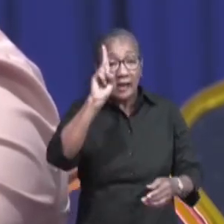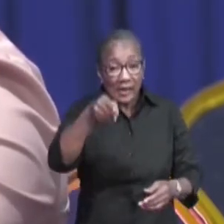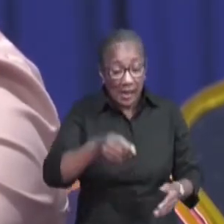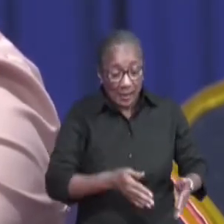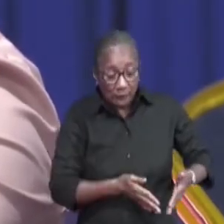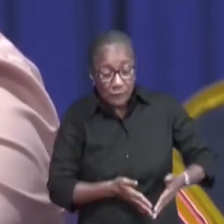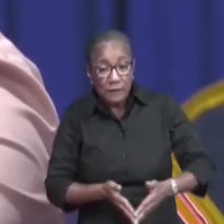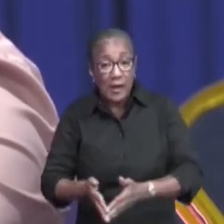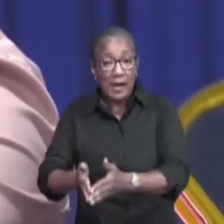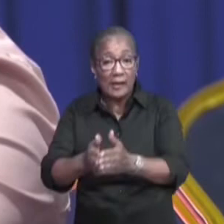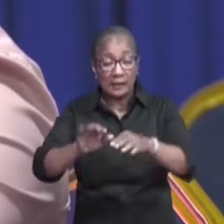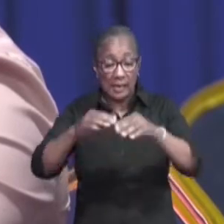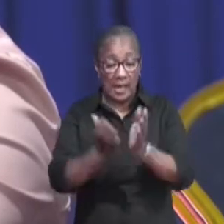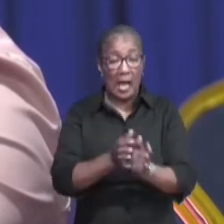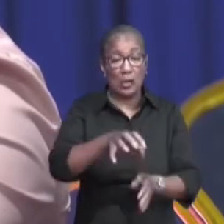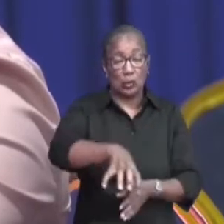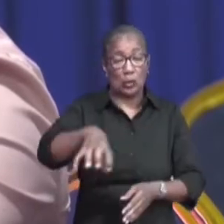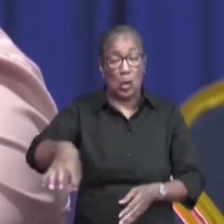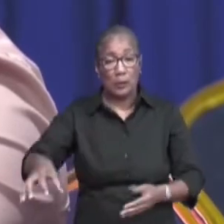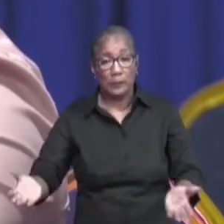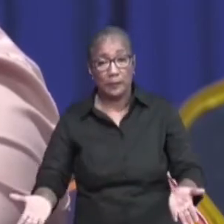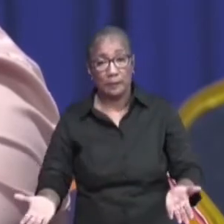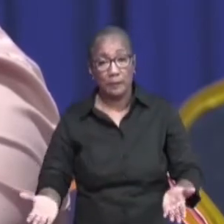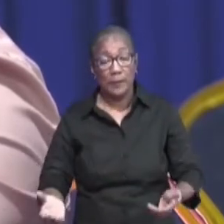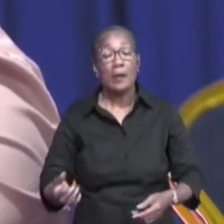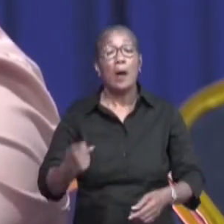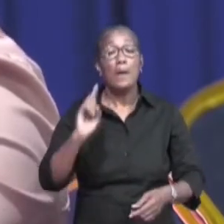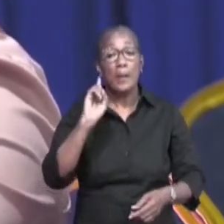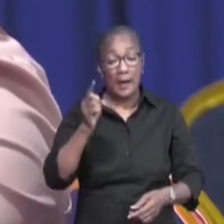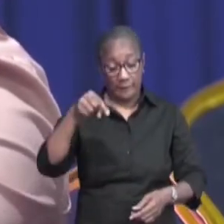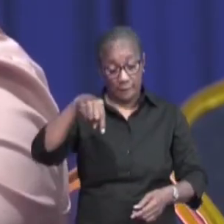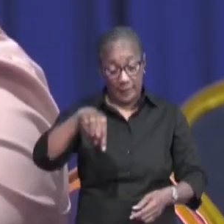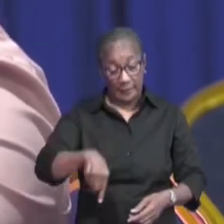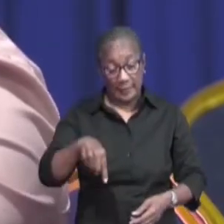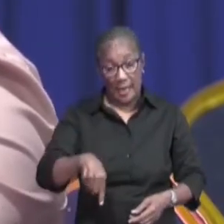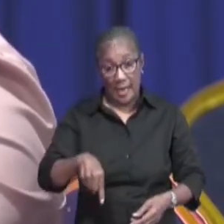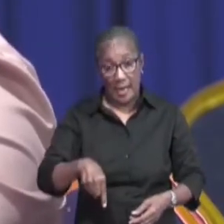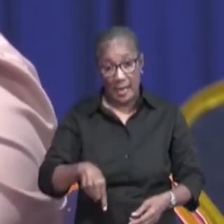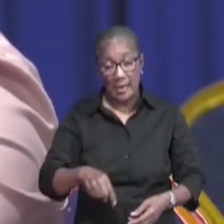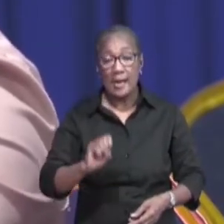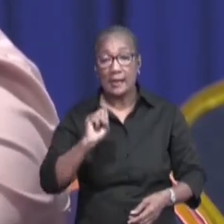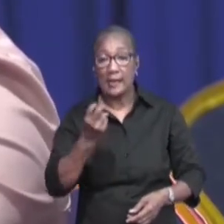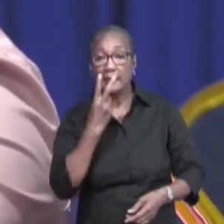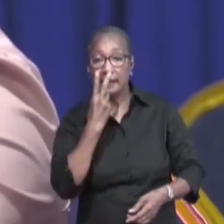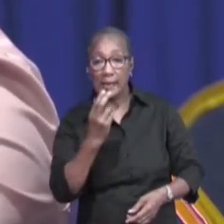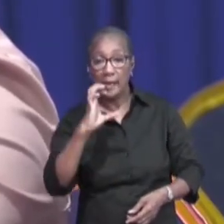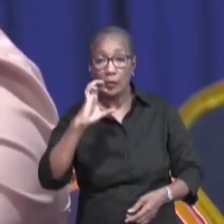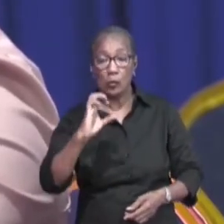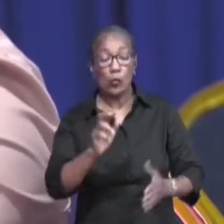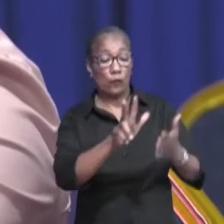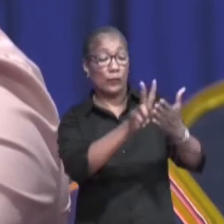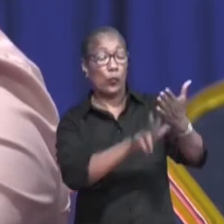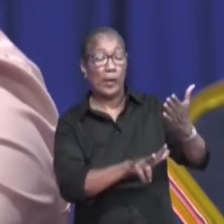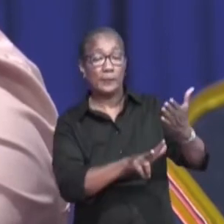mit ala den dorpo disi. Dus si tide ukashi ook to tap a COVID website